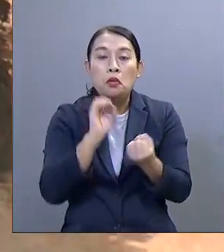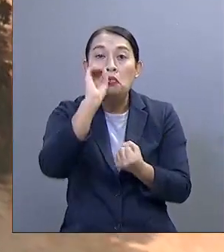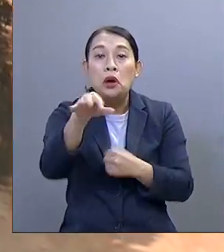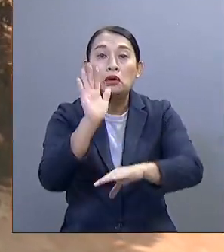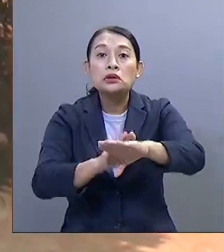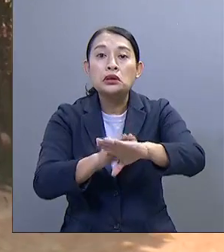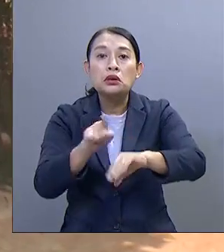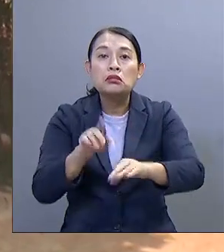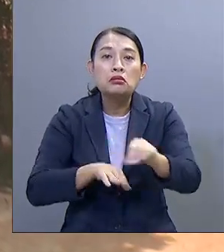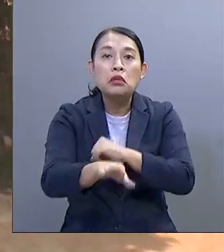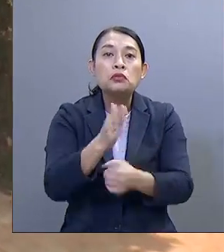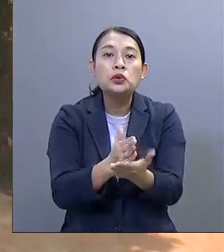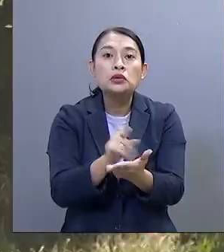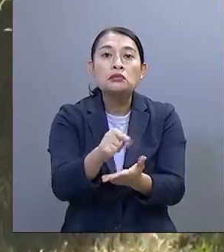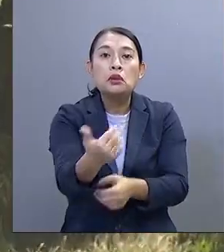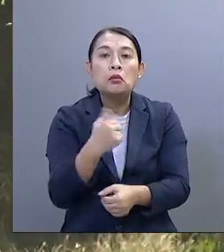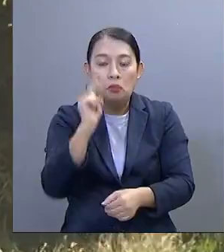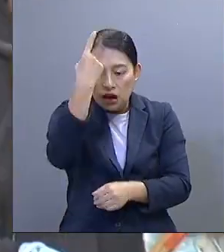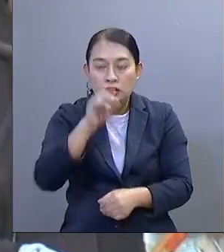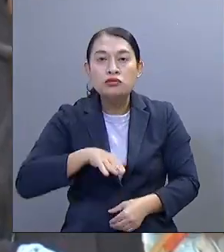กับมาว่งอีก ลักษณะแบบนี้